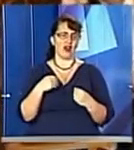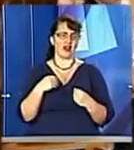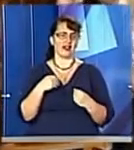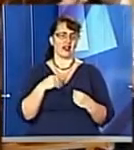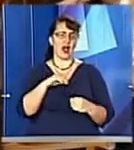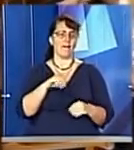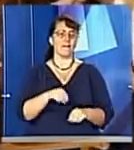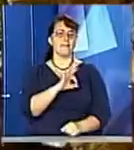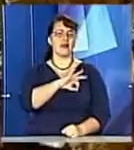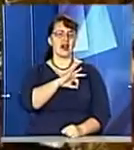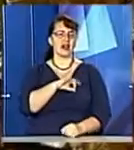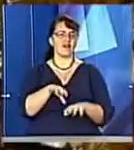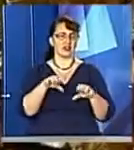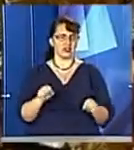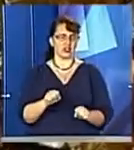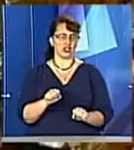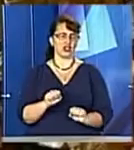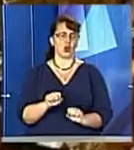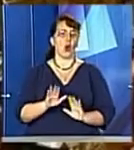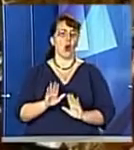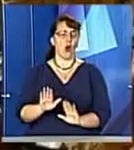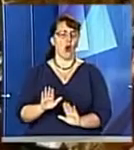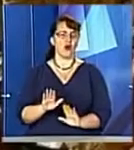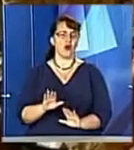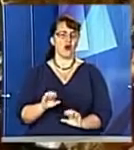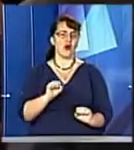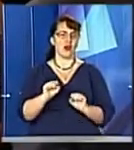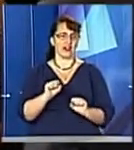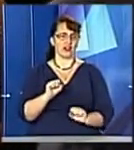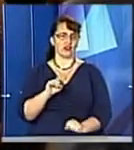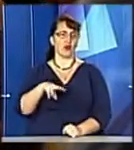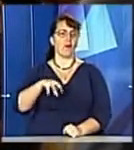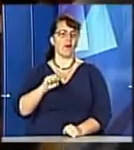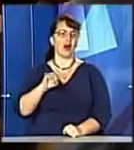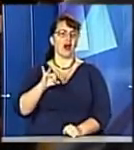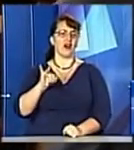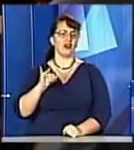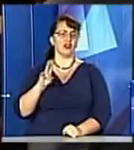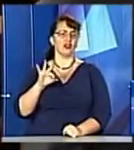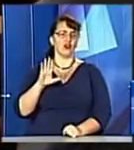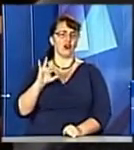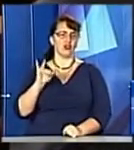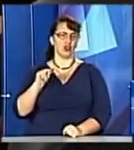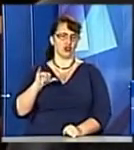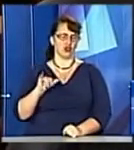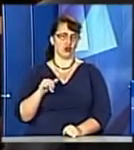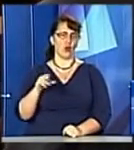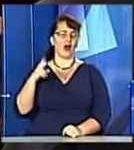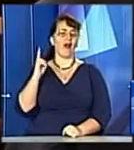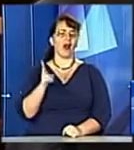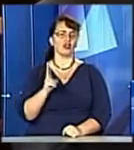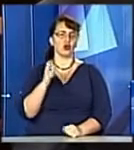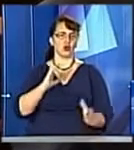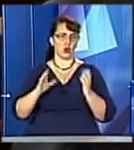віце-ректору Українського католицького університету Мирославу Мариновичу. Я трошки розгублений, тому що